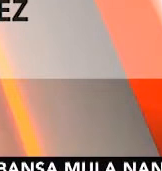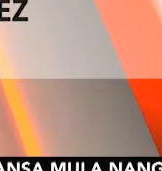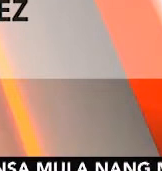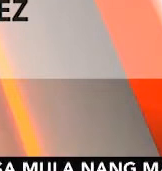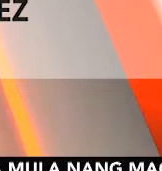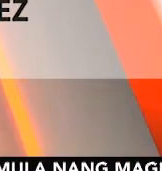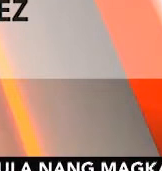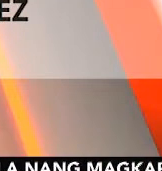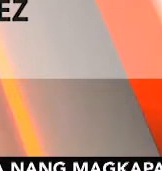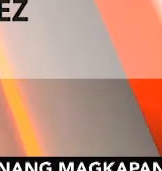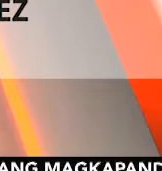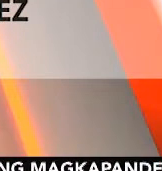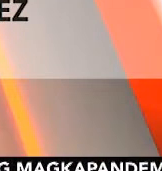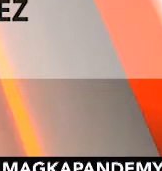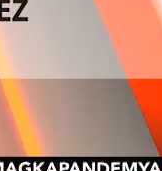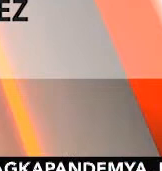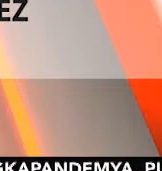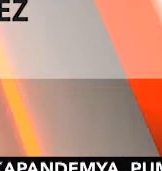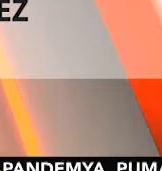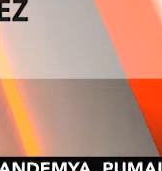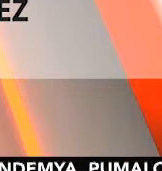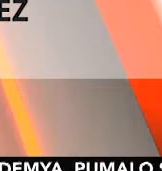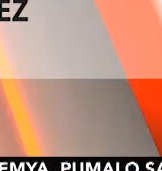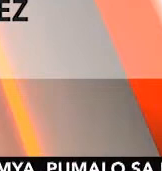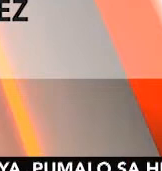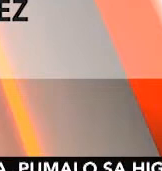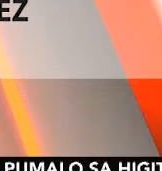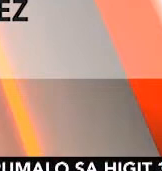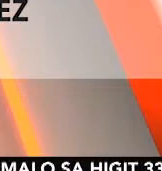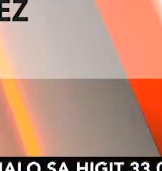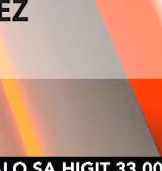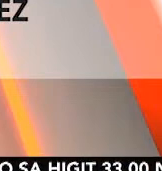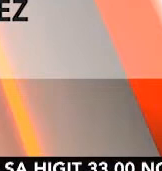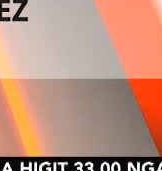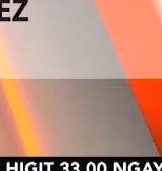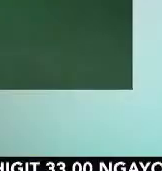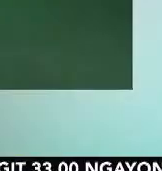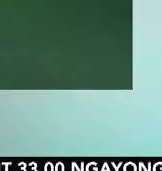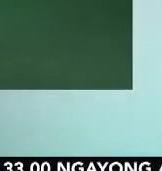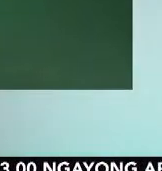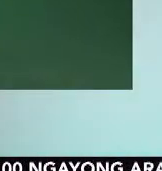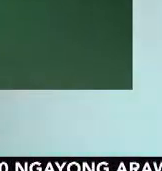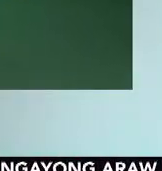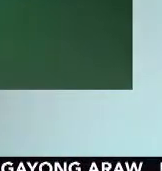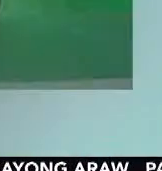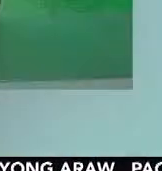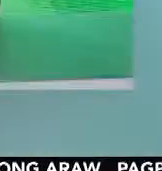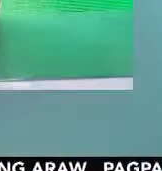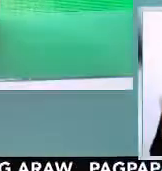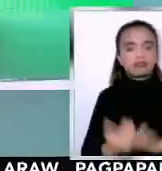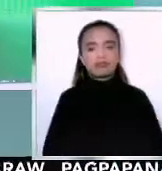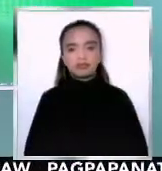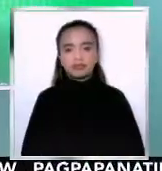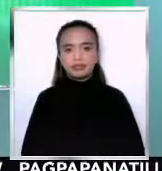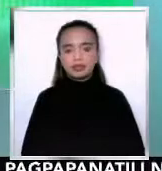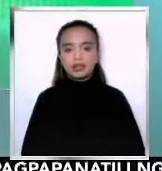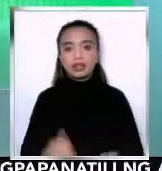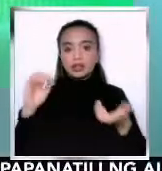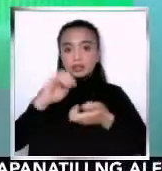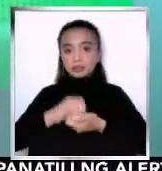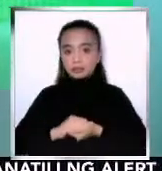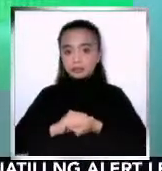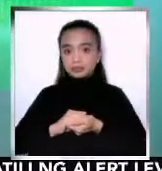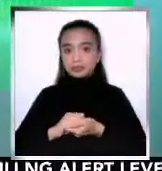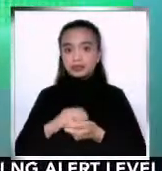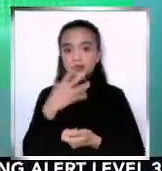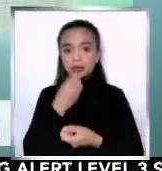nagdesisyon daw silang hayaan itong magpahinga hanggang sa araw ng preliminary conference. Ang katandem naman ni Marcos na si Davao City